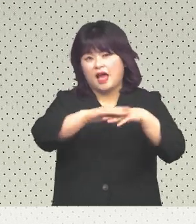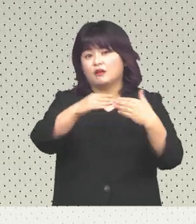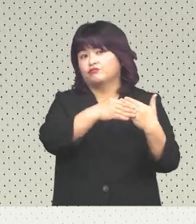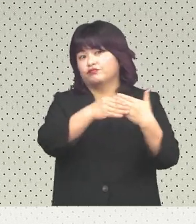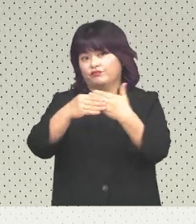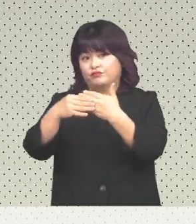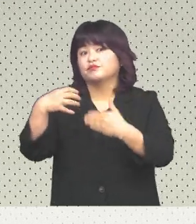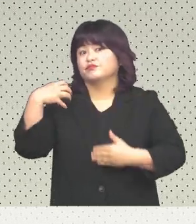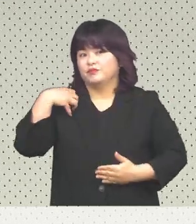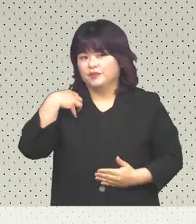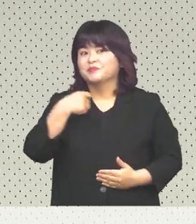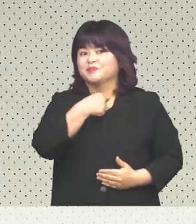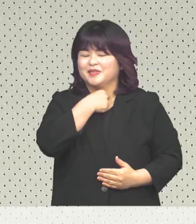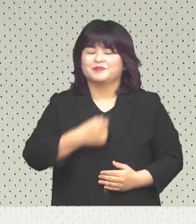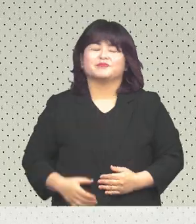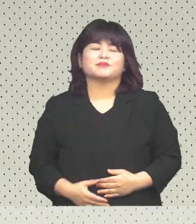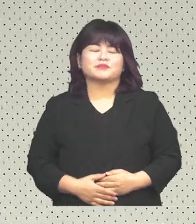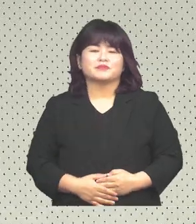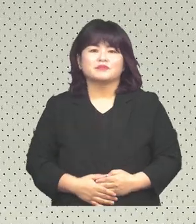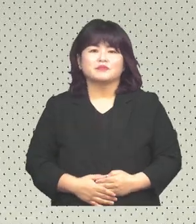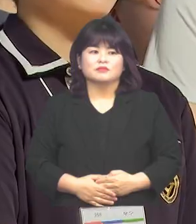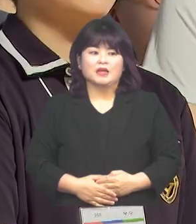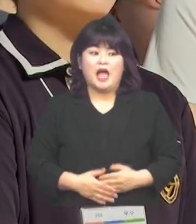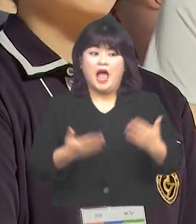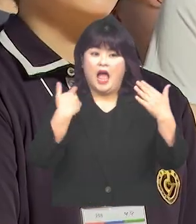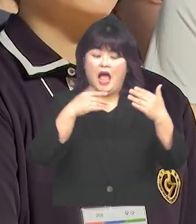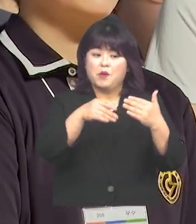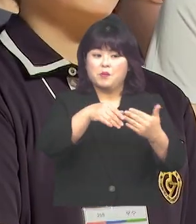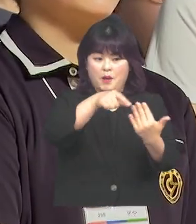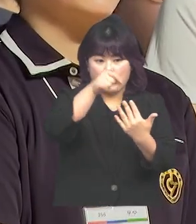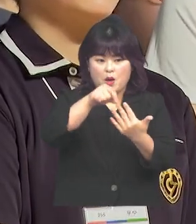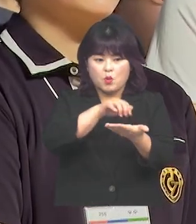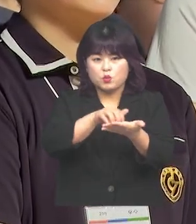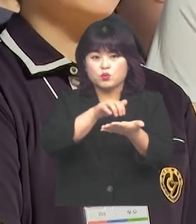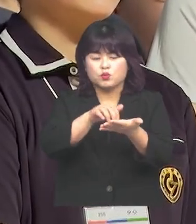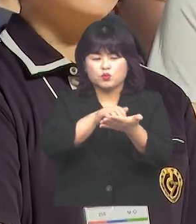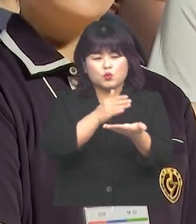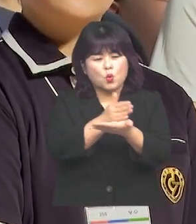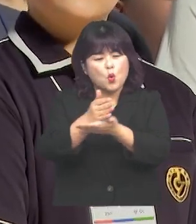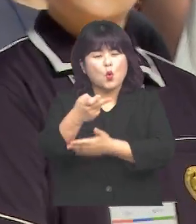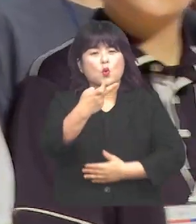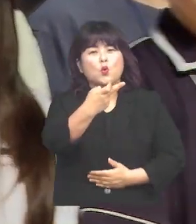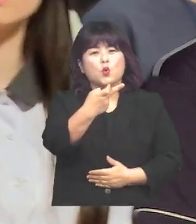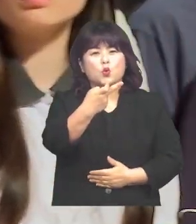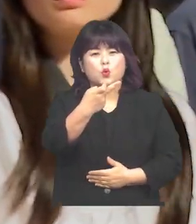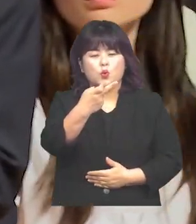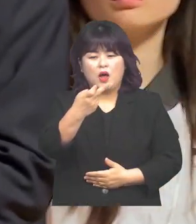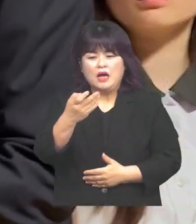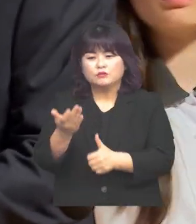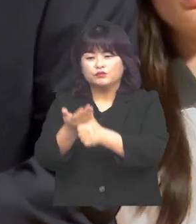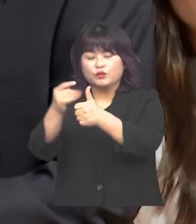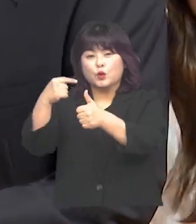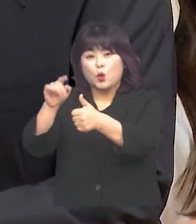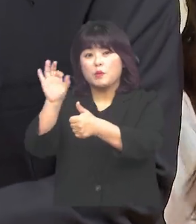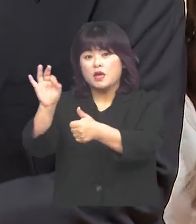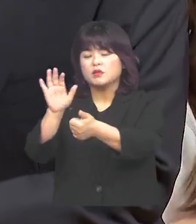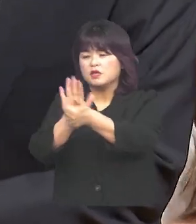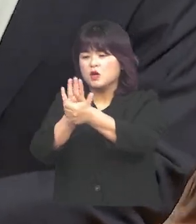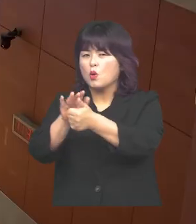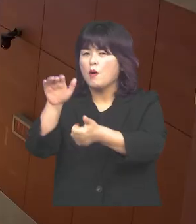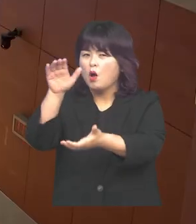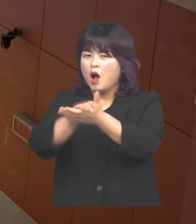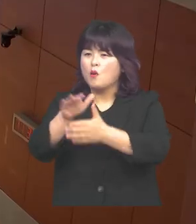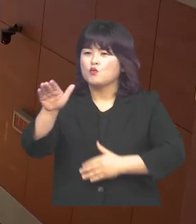이끌어 주시기를 바랍니다. 장학생으로 선발된 인원은 총 12개 분야와 인재 육성 교육비 지원자